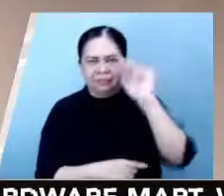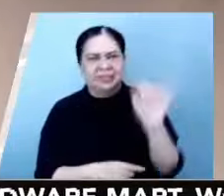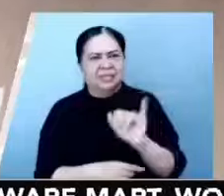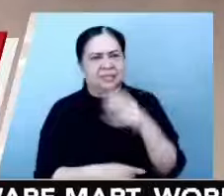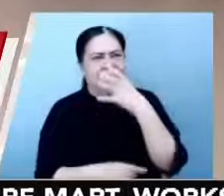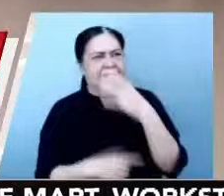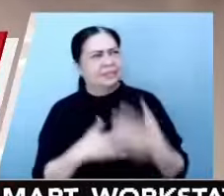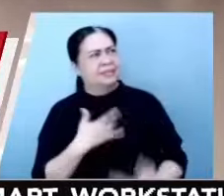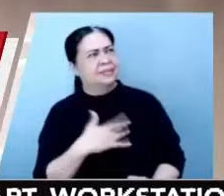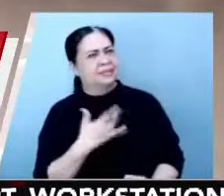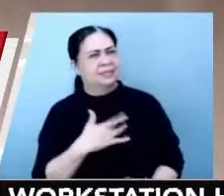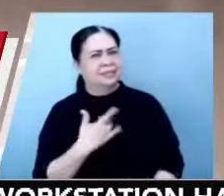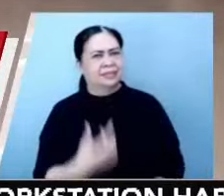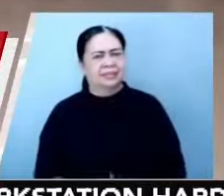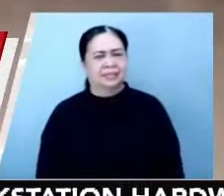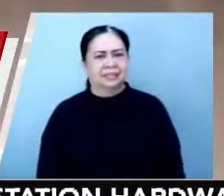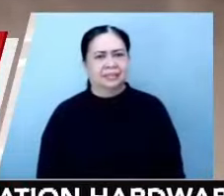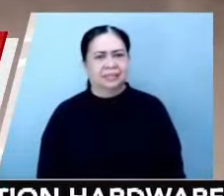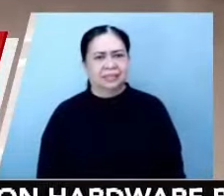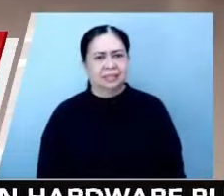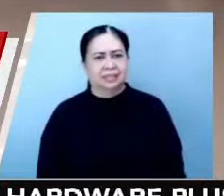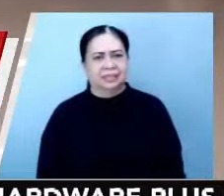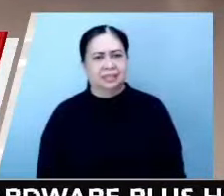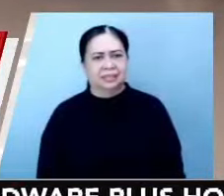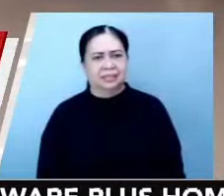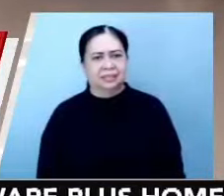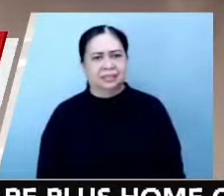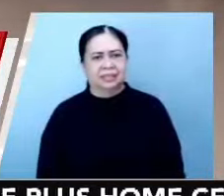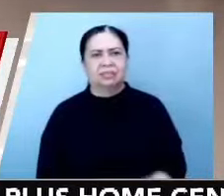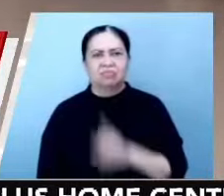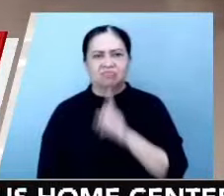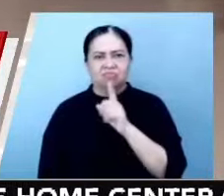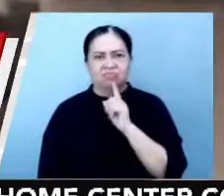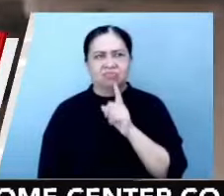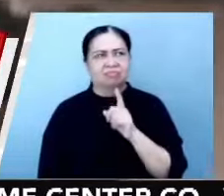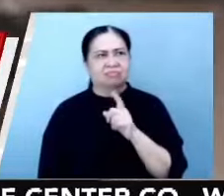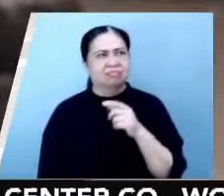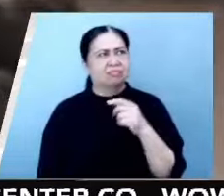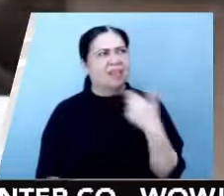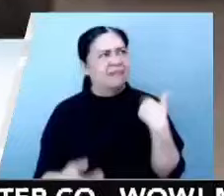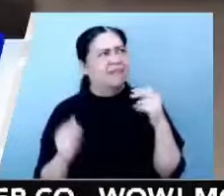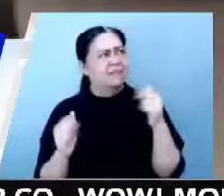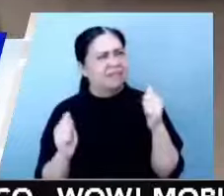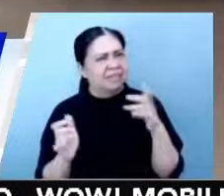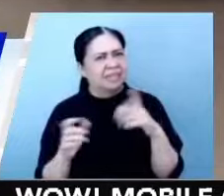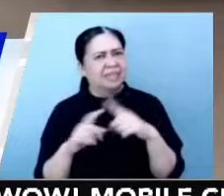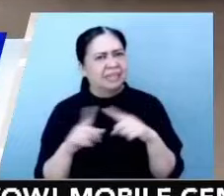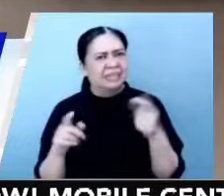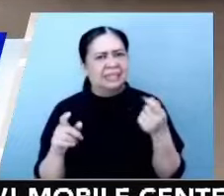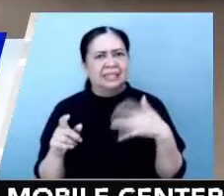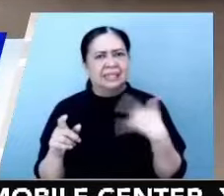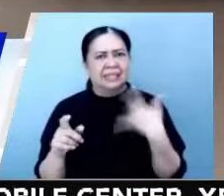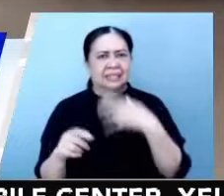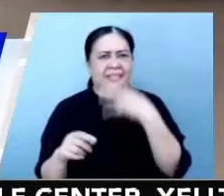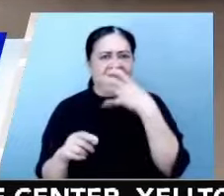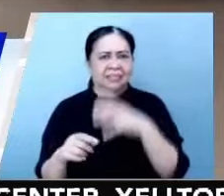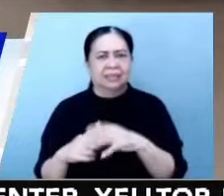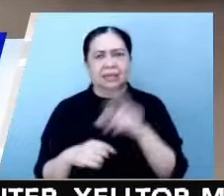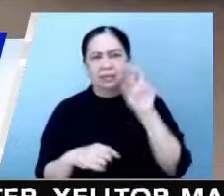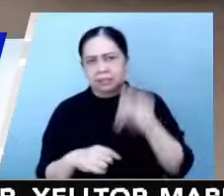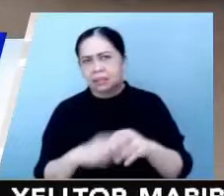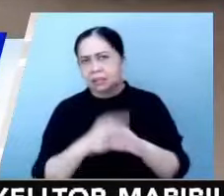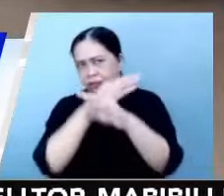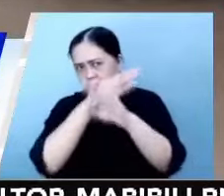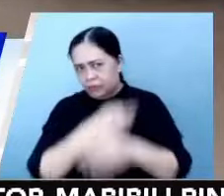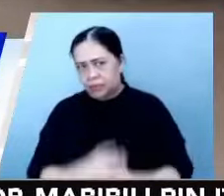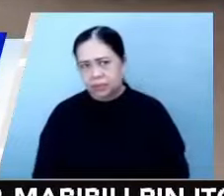lang, kahit naka-aircon pa din dito, medyo mainit ang panahon. Oh. Kailangan nilang ayusin yun, sir, kasi ano, lalo